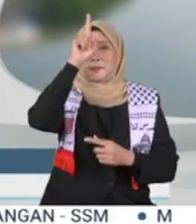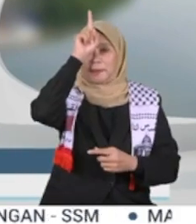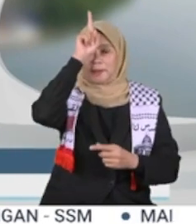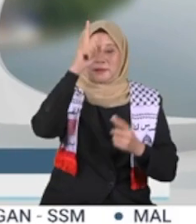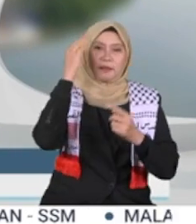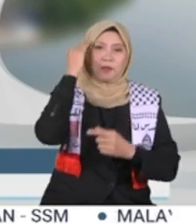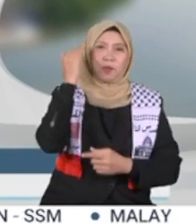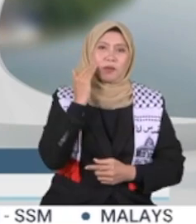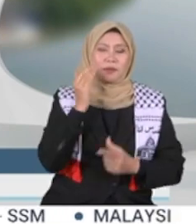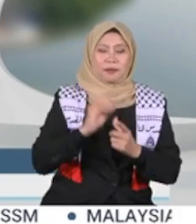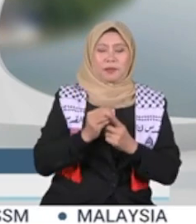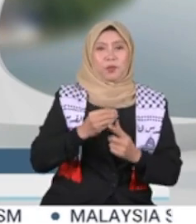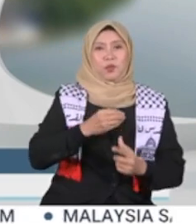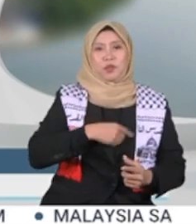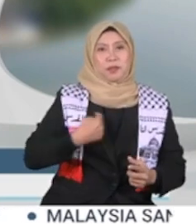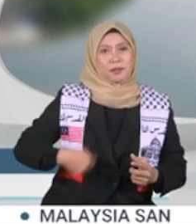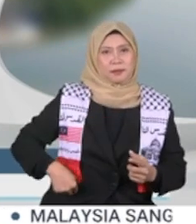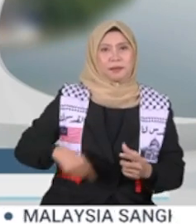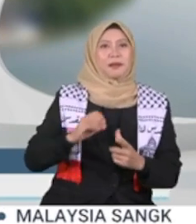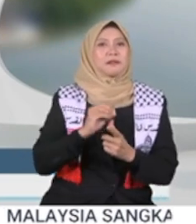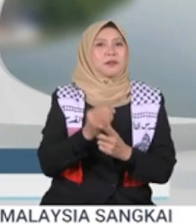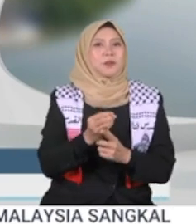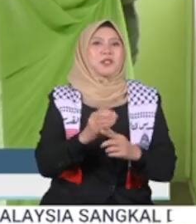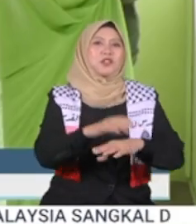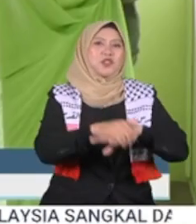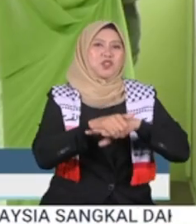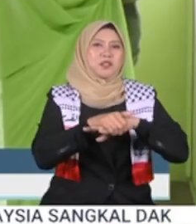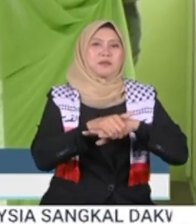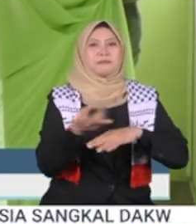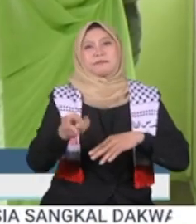Korea atau Cina selain bahasa